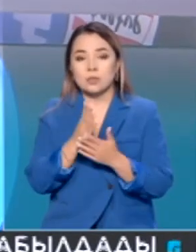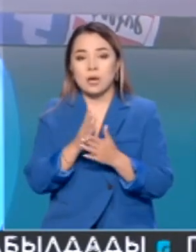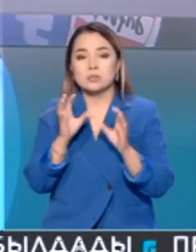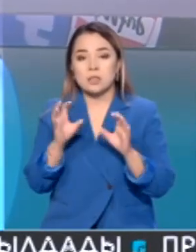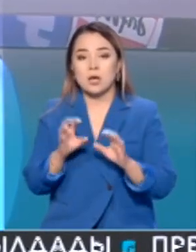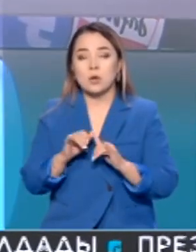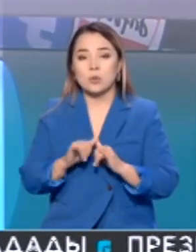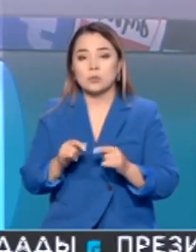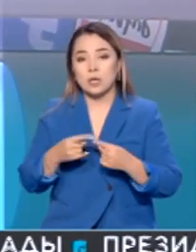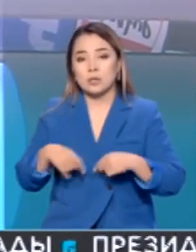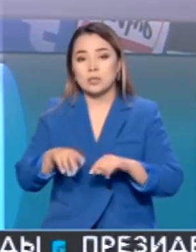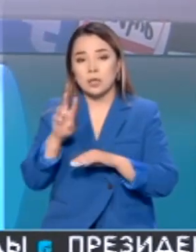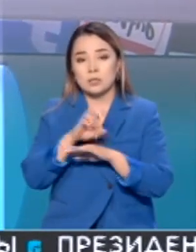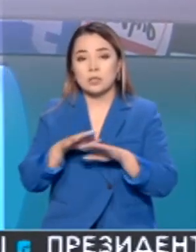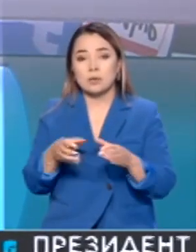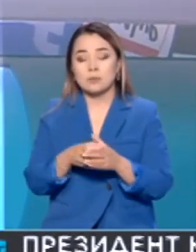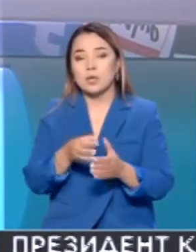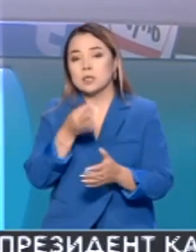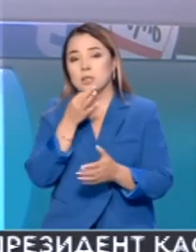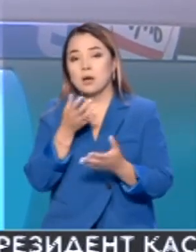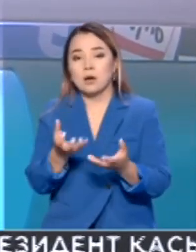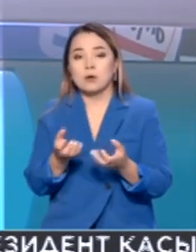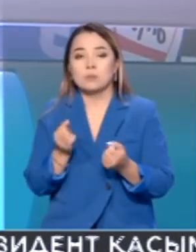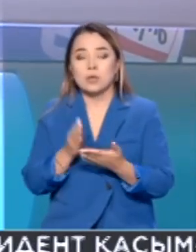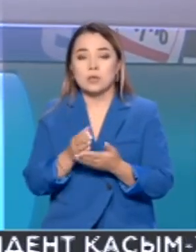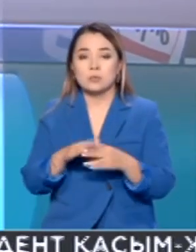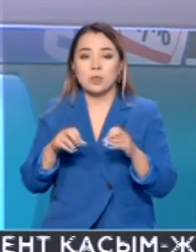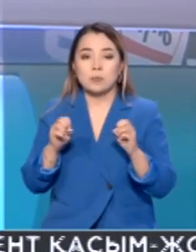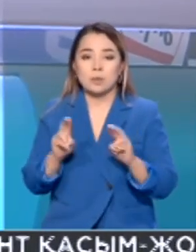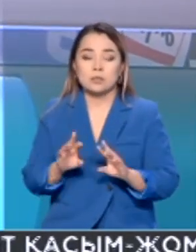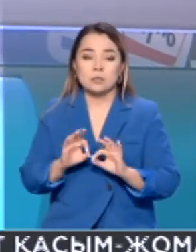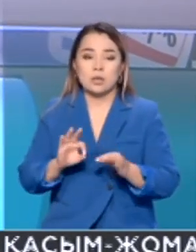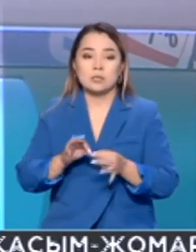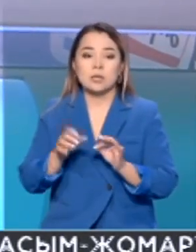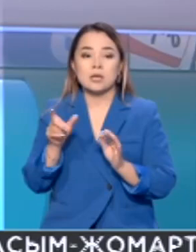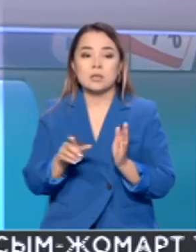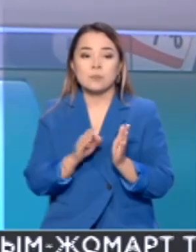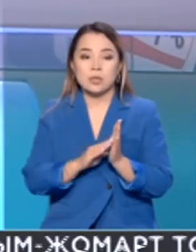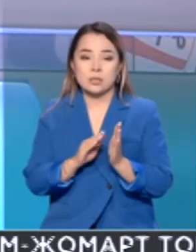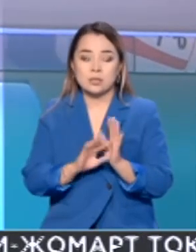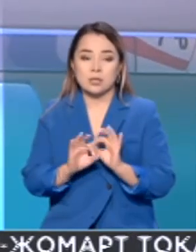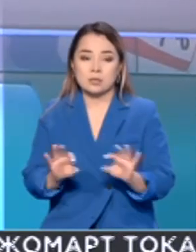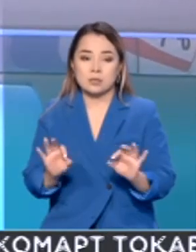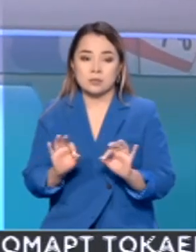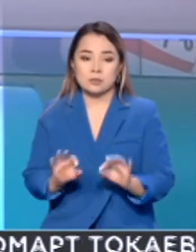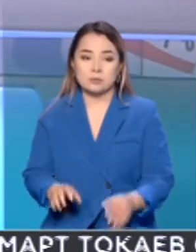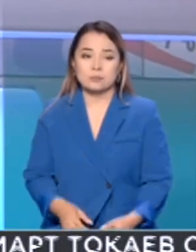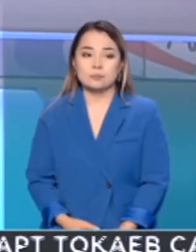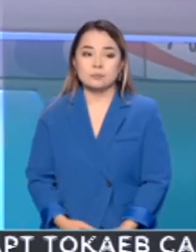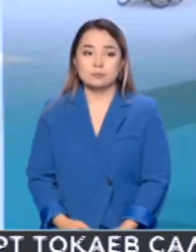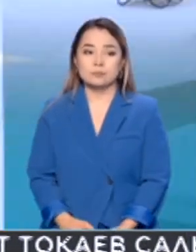заңды өркениетті елдер ертерек қабылдап қойған дейді мамандар. Тарын Сағитов тарқатады.